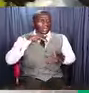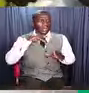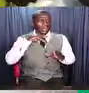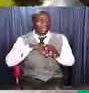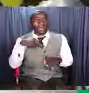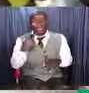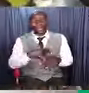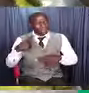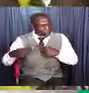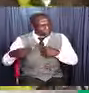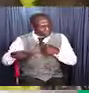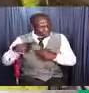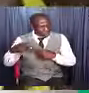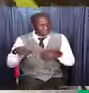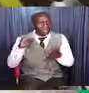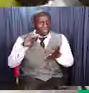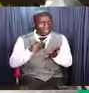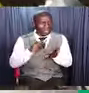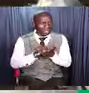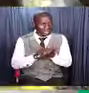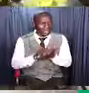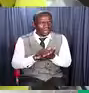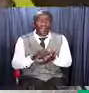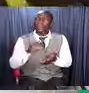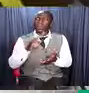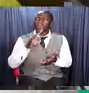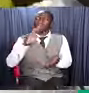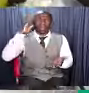Baba. Hatuwezi wenyewe Baba.